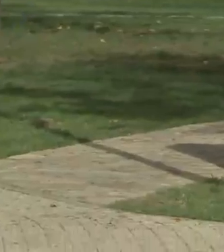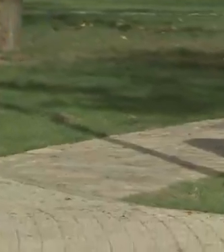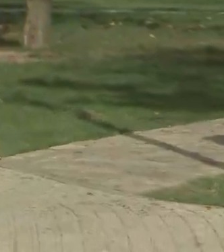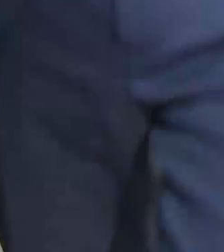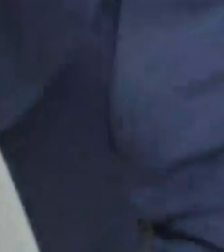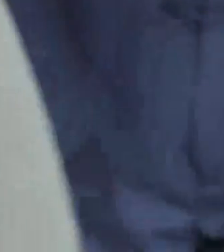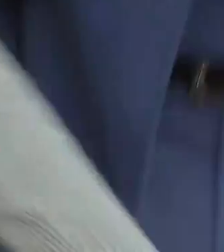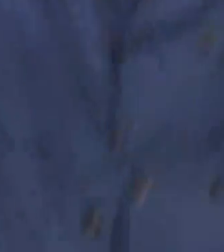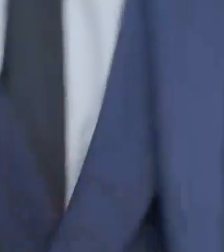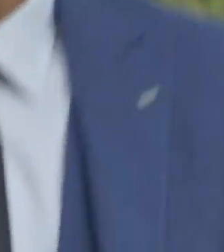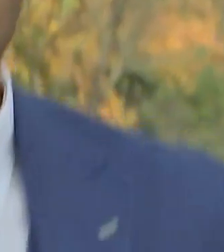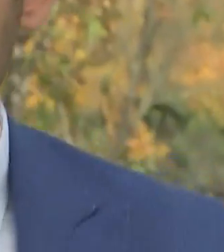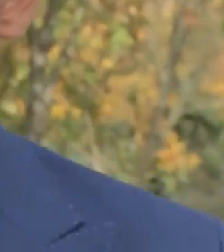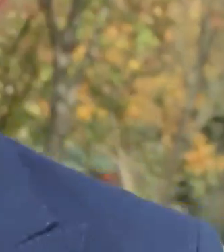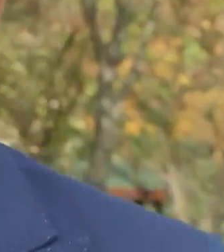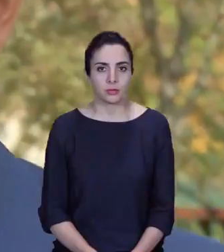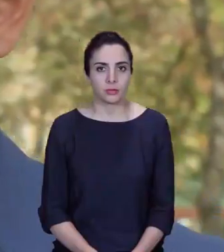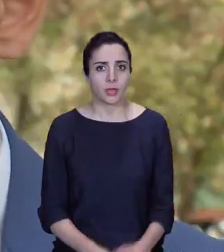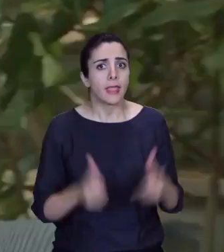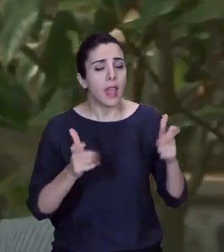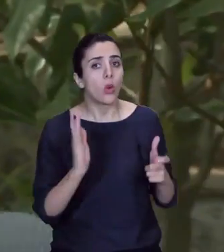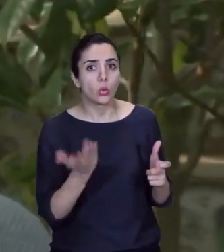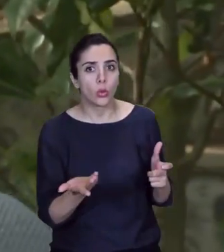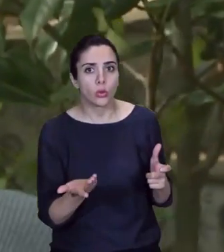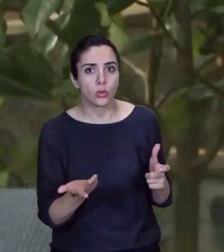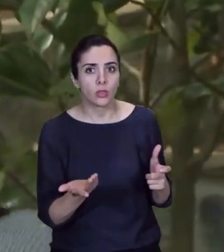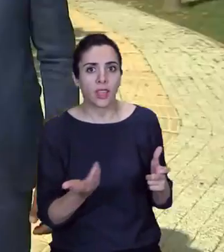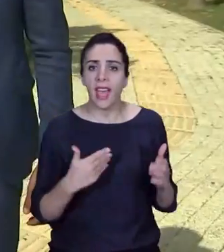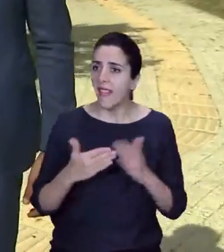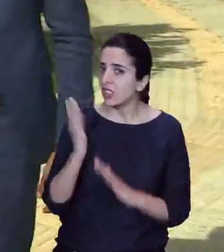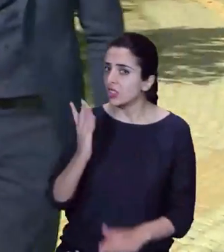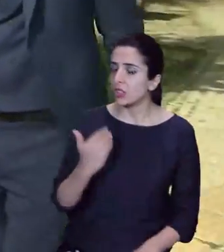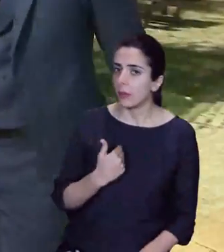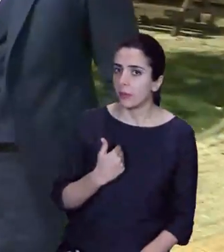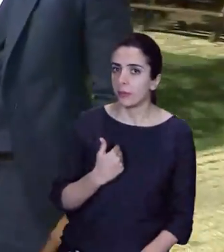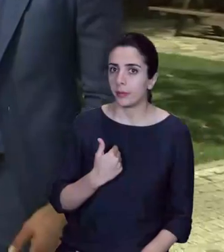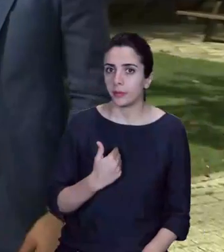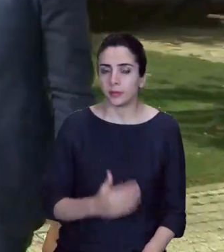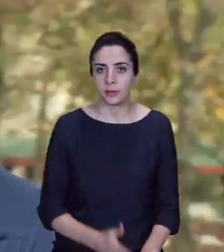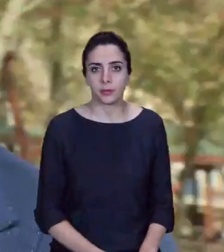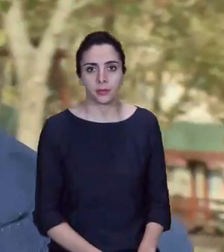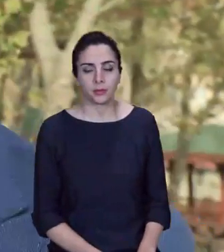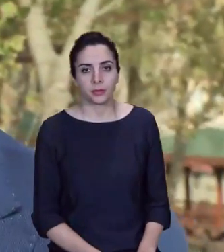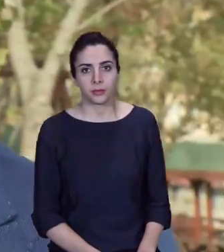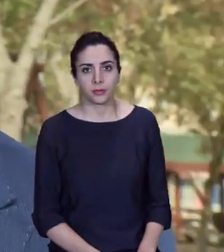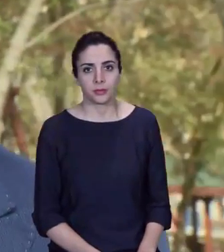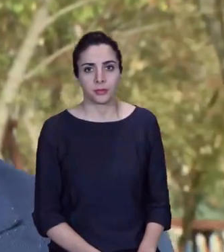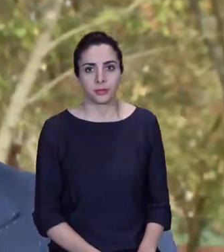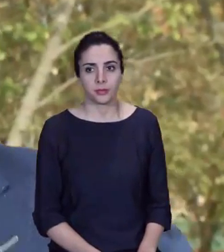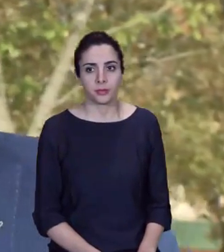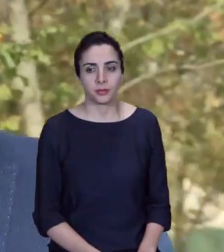parkta yürüyor. Ömer arkasında. Yetişip kolundan tuttu. Eve. Ömer